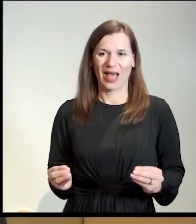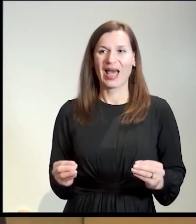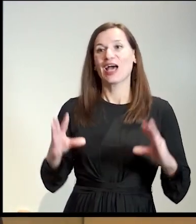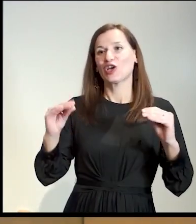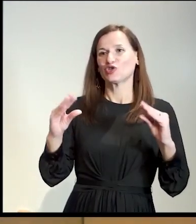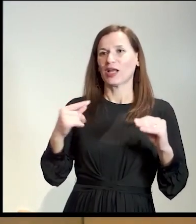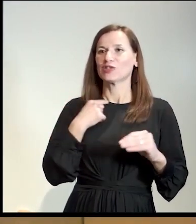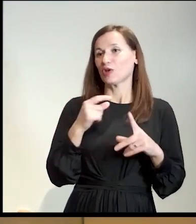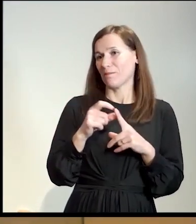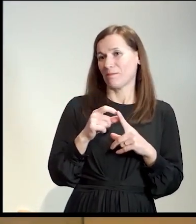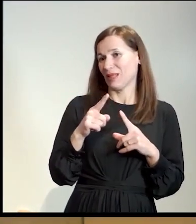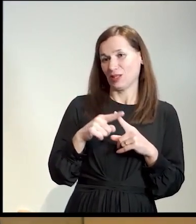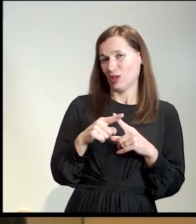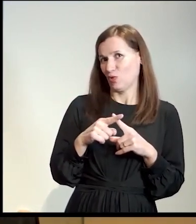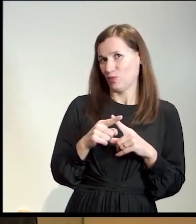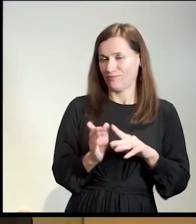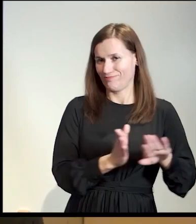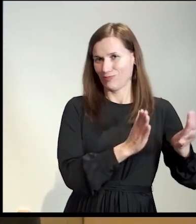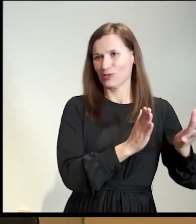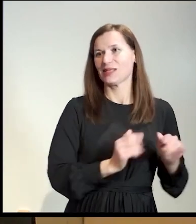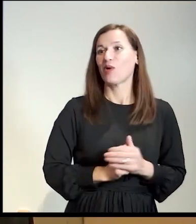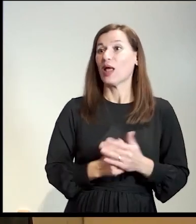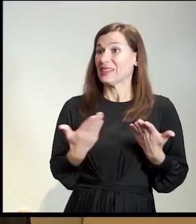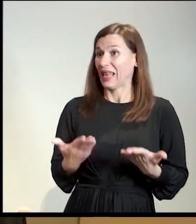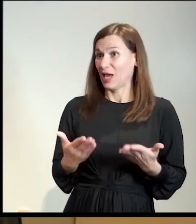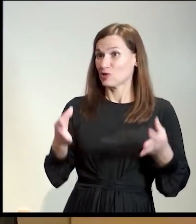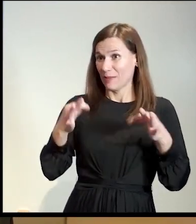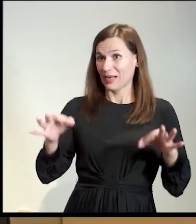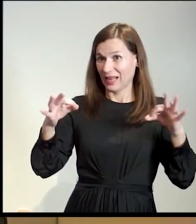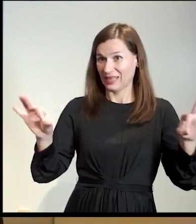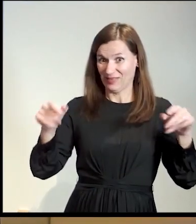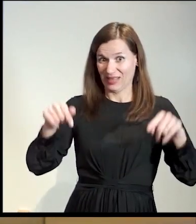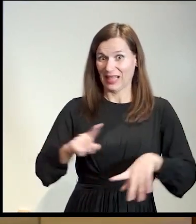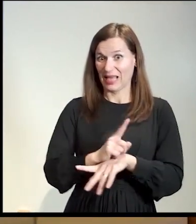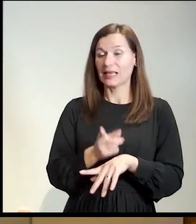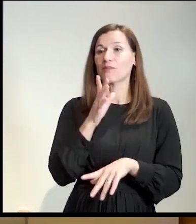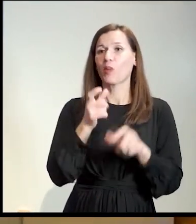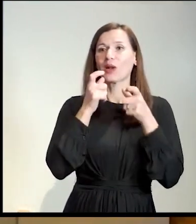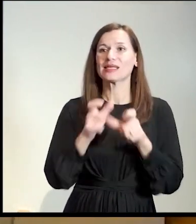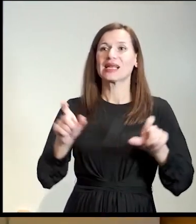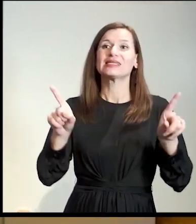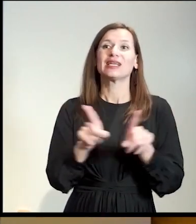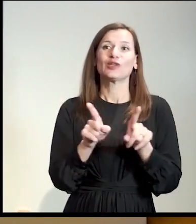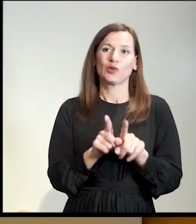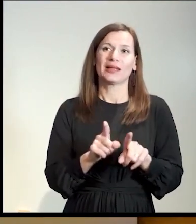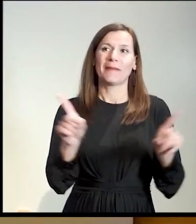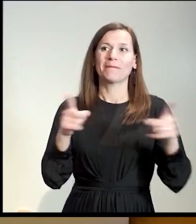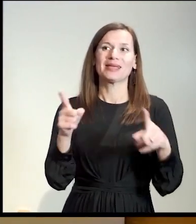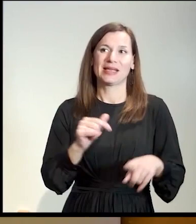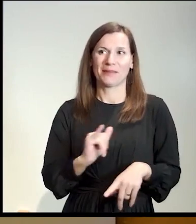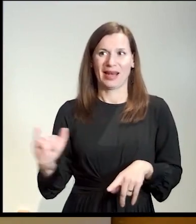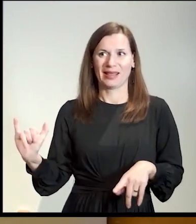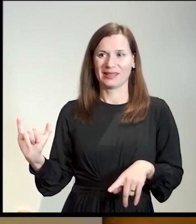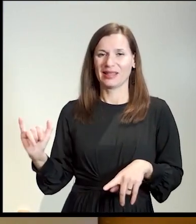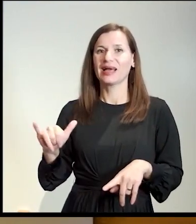vkljub. Na današnji prireditvi, zdajle ta hip, bomo razglasili tudi pesem leta, ki